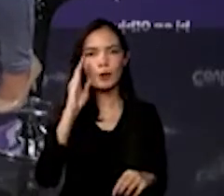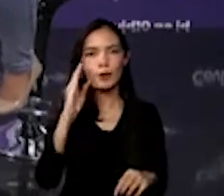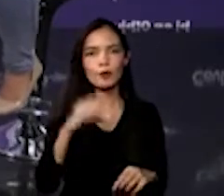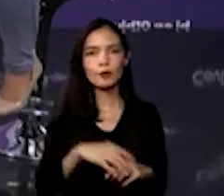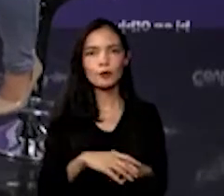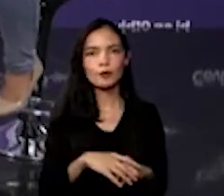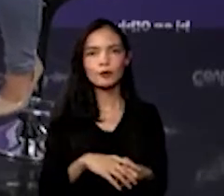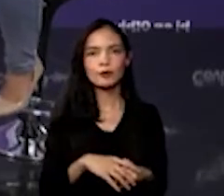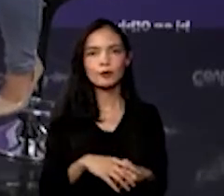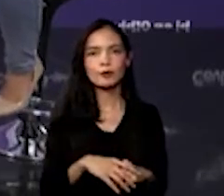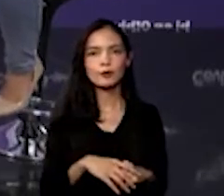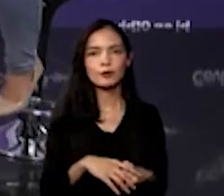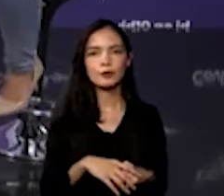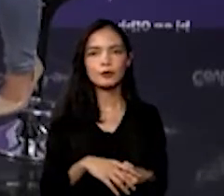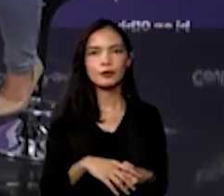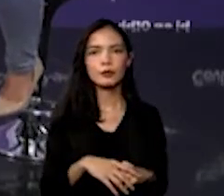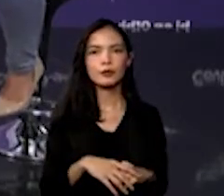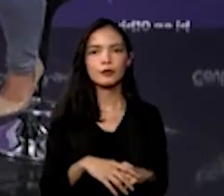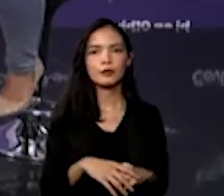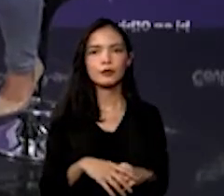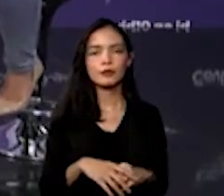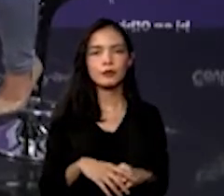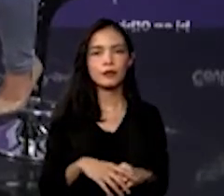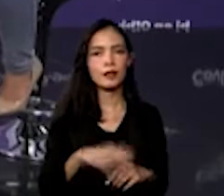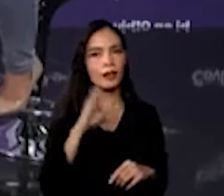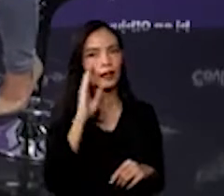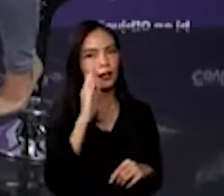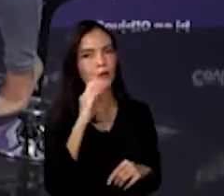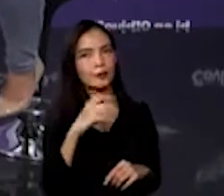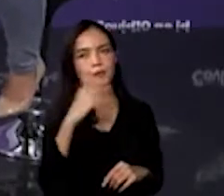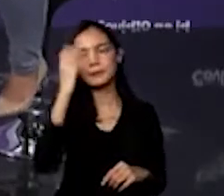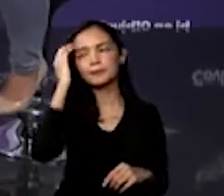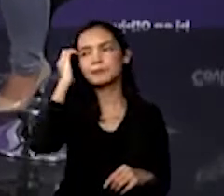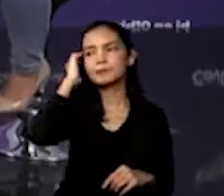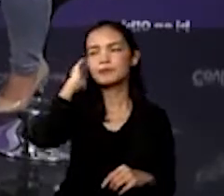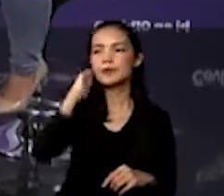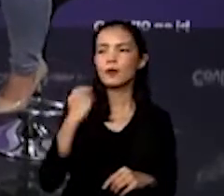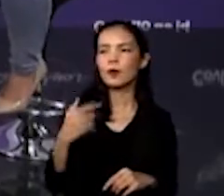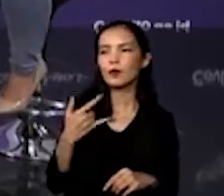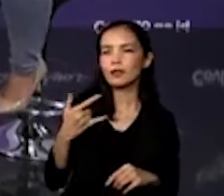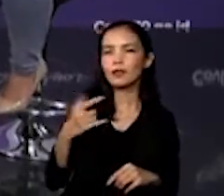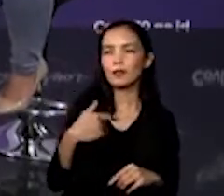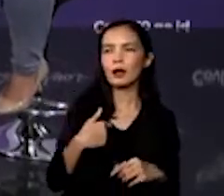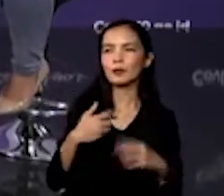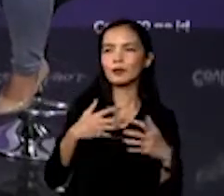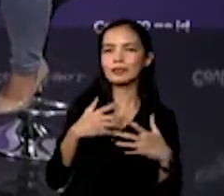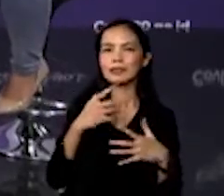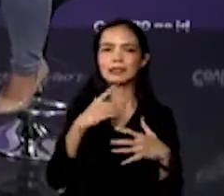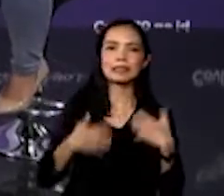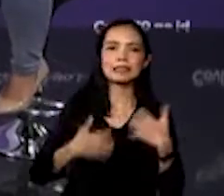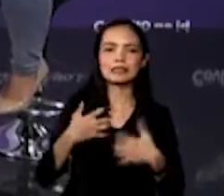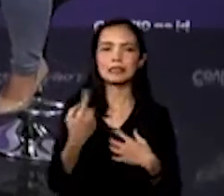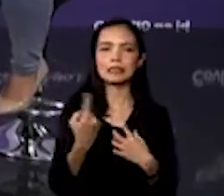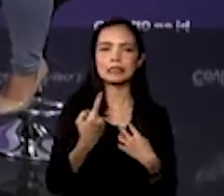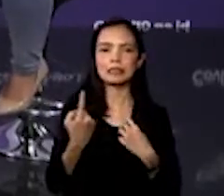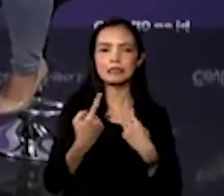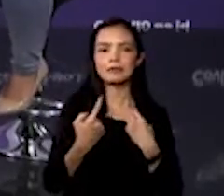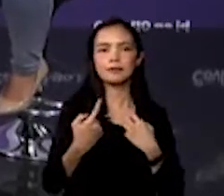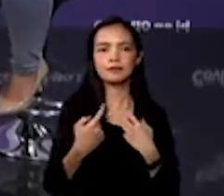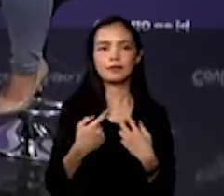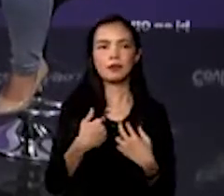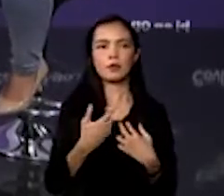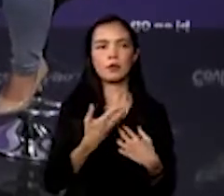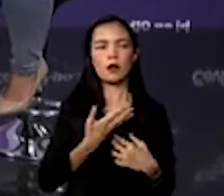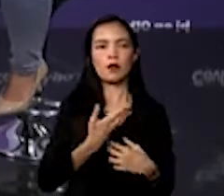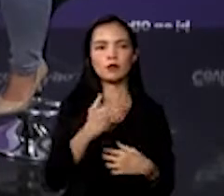Oh lagi sibuk nih Kayaknya Oh mikrofonnya halo halo oh tetap ya kayaknya saya doang yang hebo di sini ya Oke well eh Saya